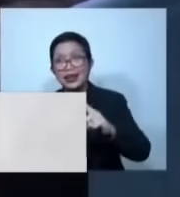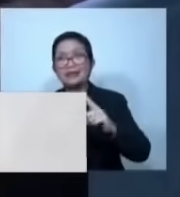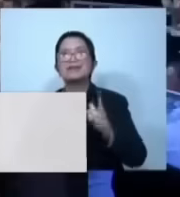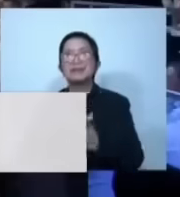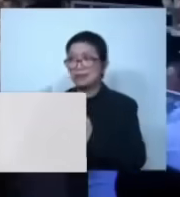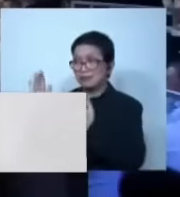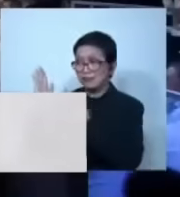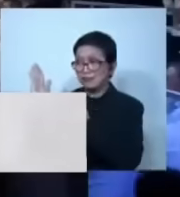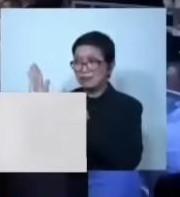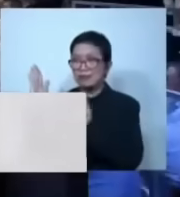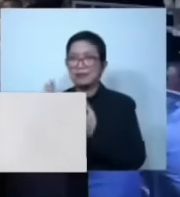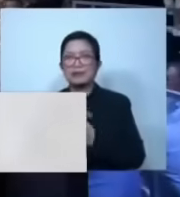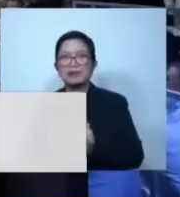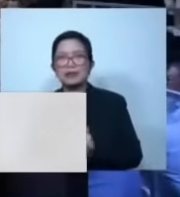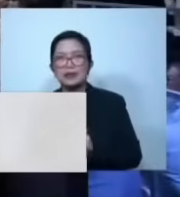Prof